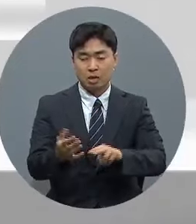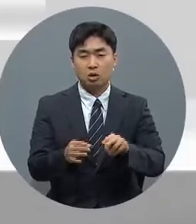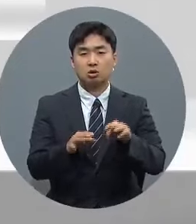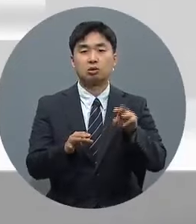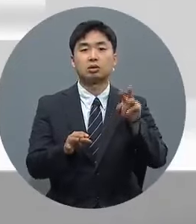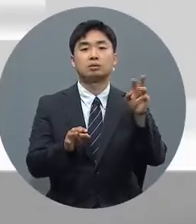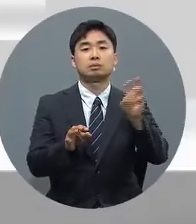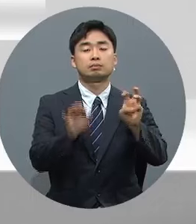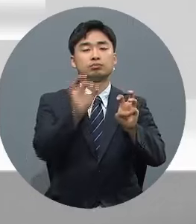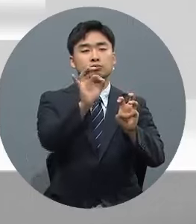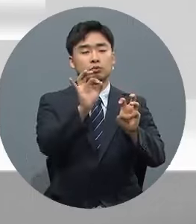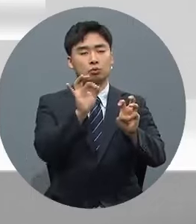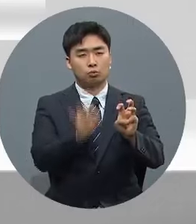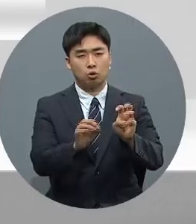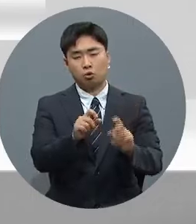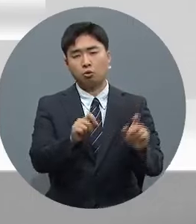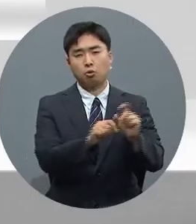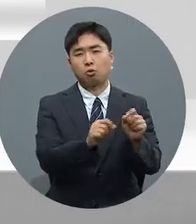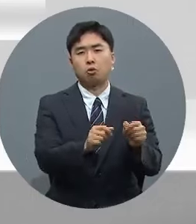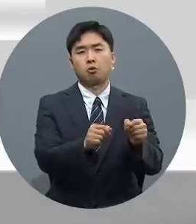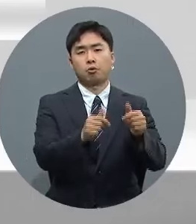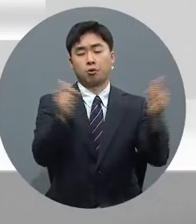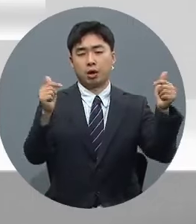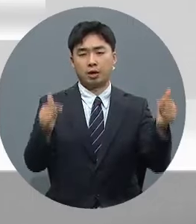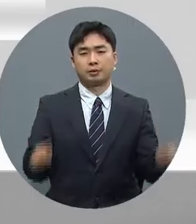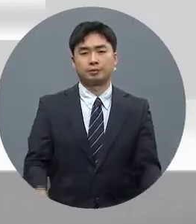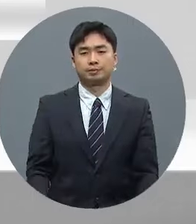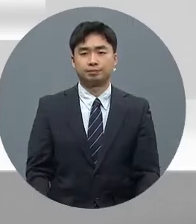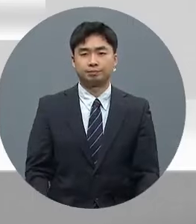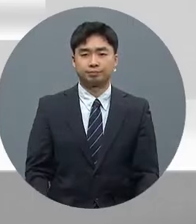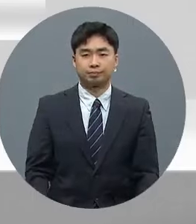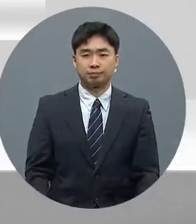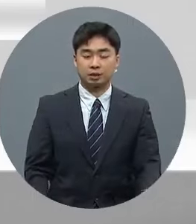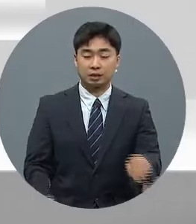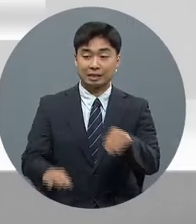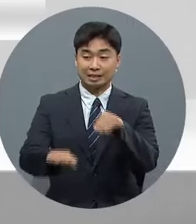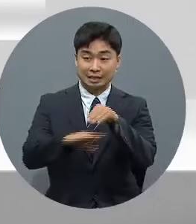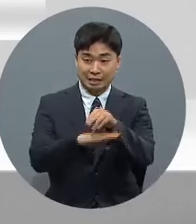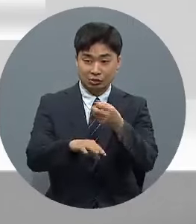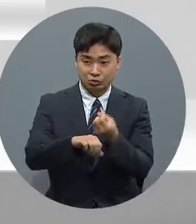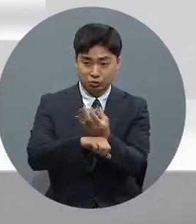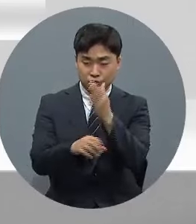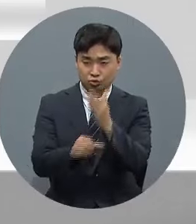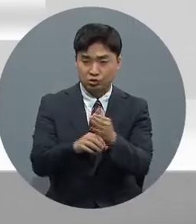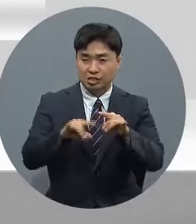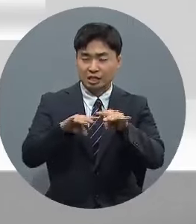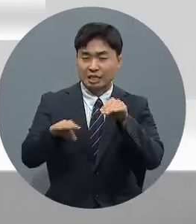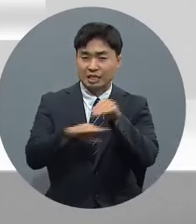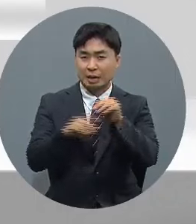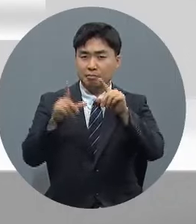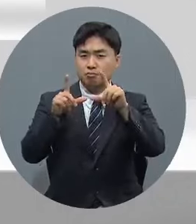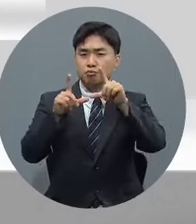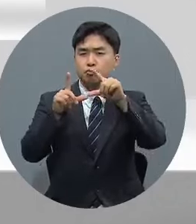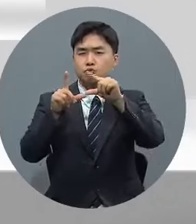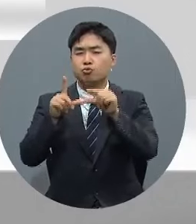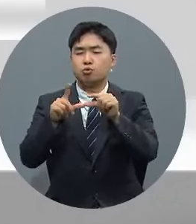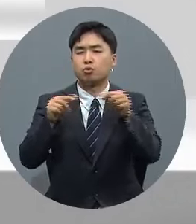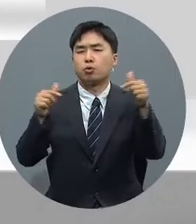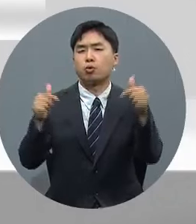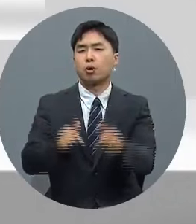올해 1분기 30.6% 점차 높아지는 추세지만 자동차 수출 중 전기차가 차지하는 비중은